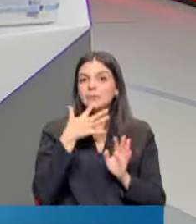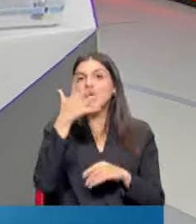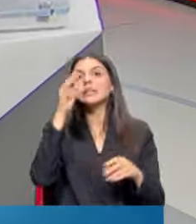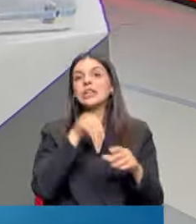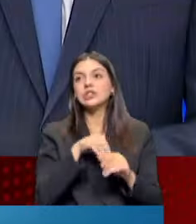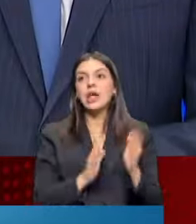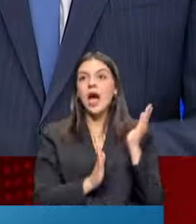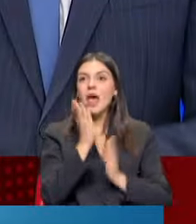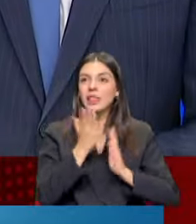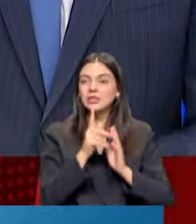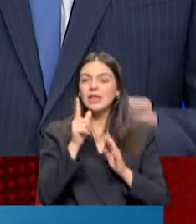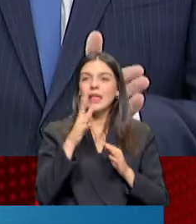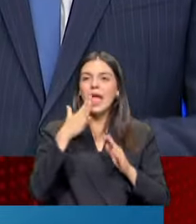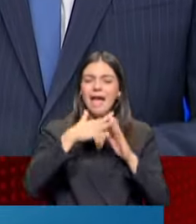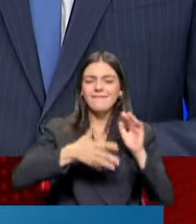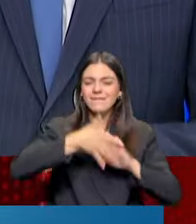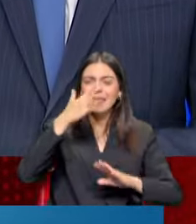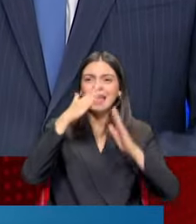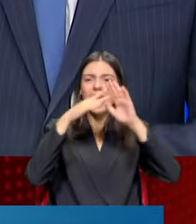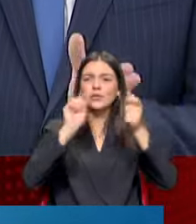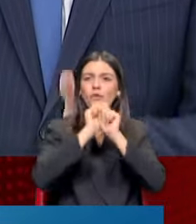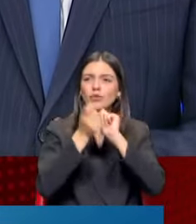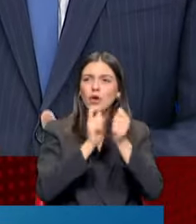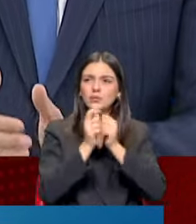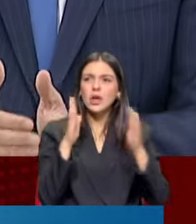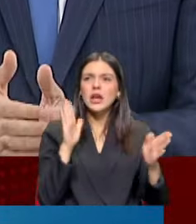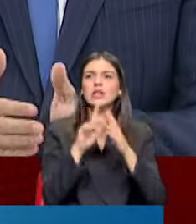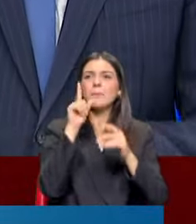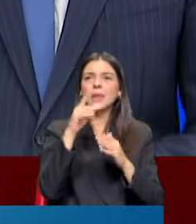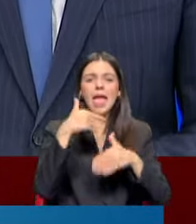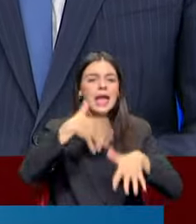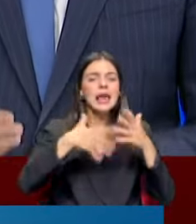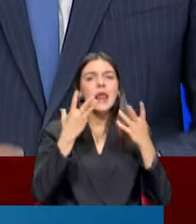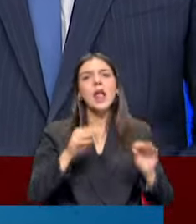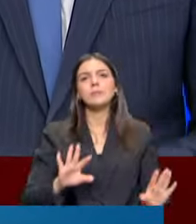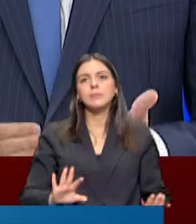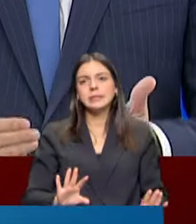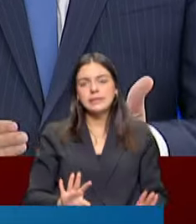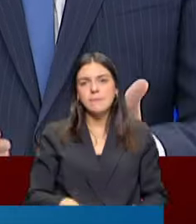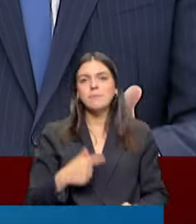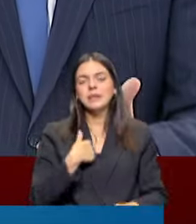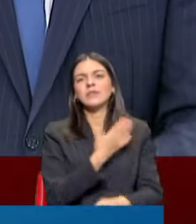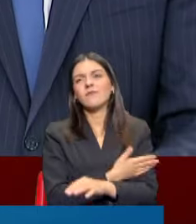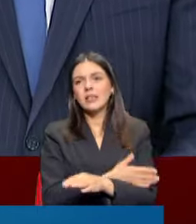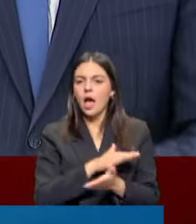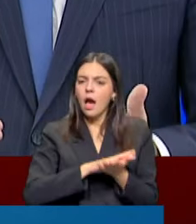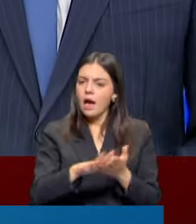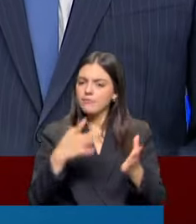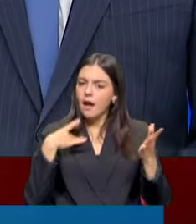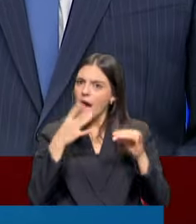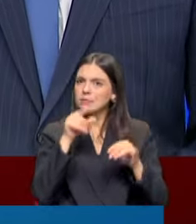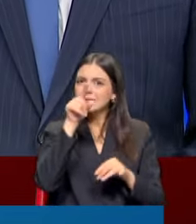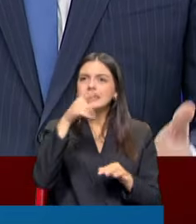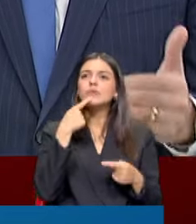Ataşehir'de imarla ilgili kentsel dönüşüme karşı bir engel kalmasın. Biz vatandaşlara altyapıyı hazırlayalım. Sizin